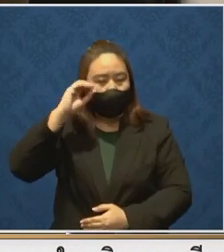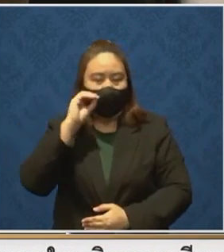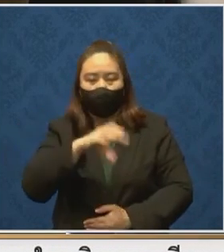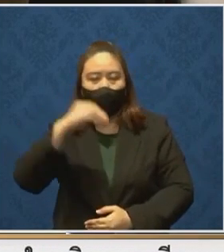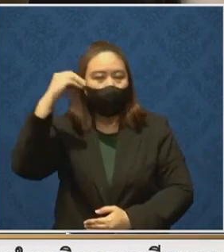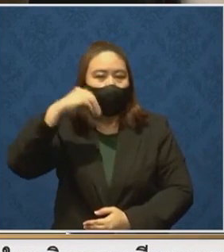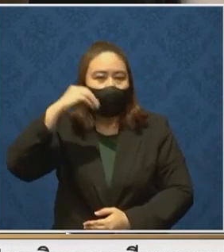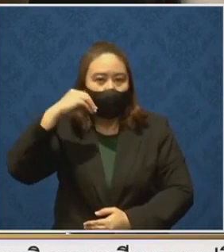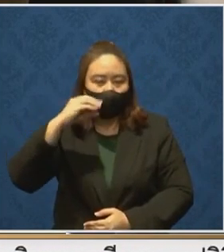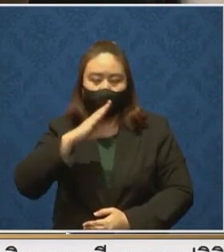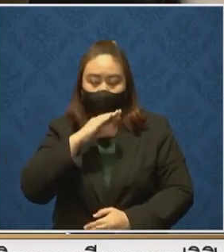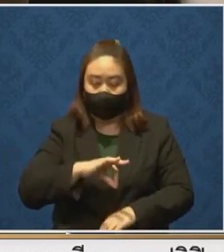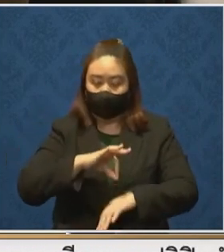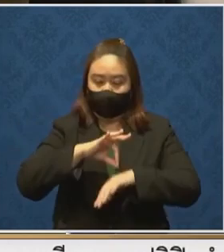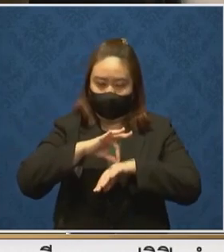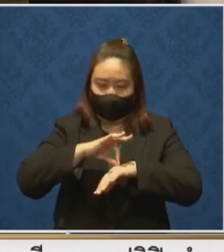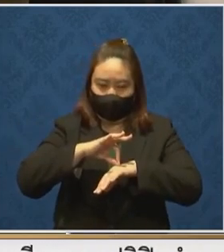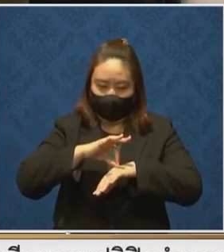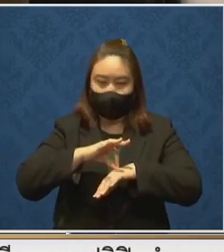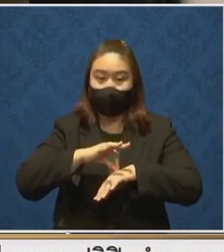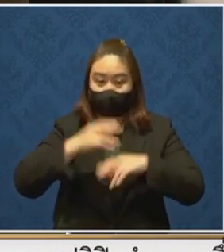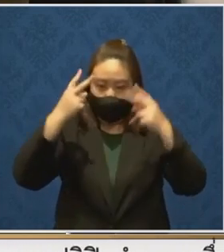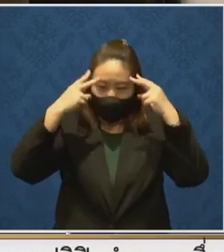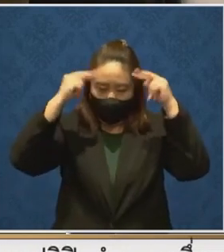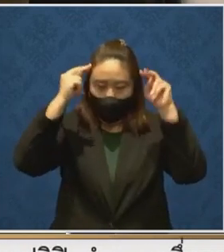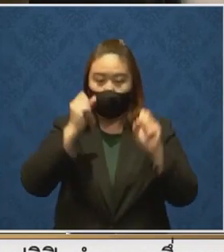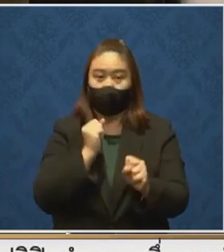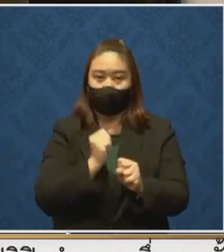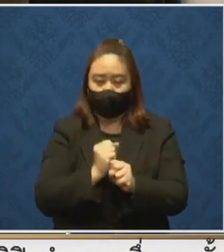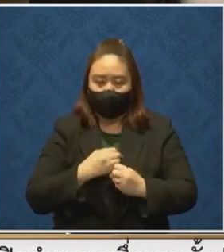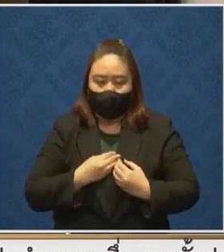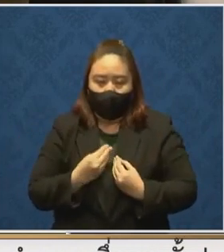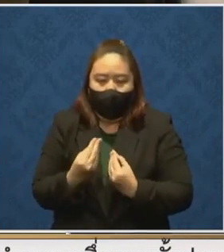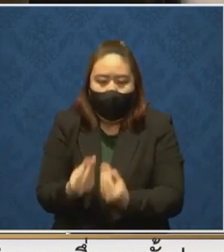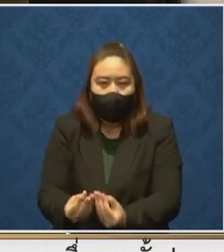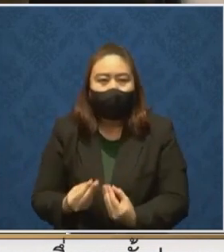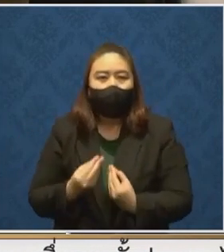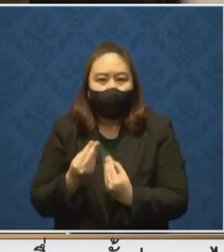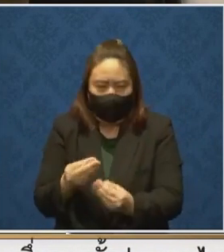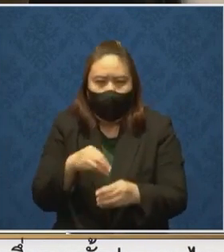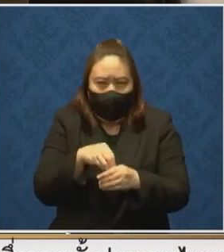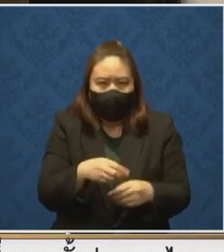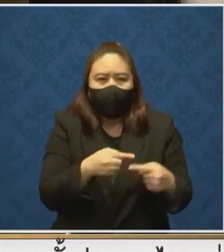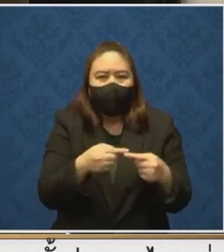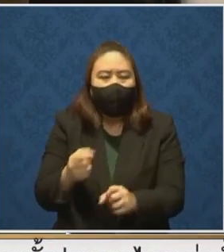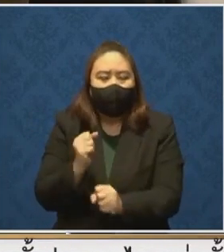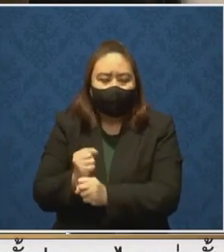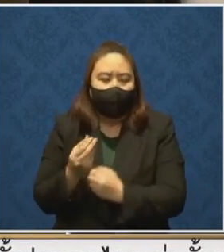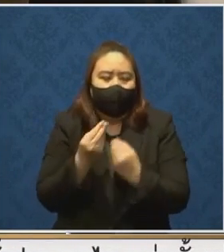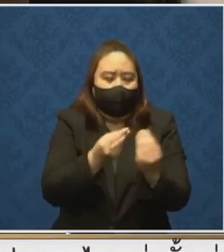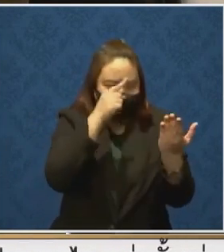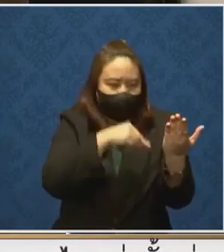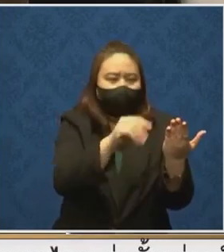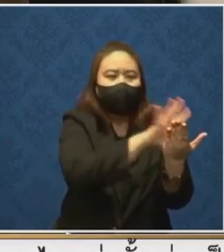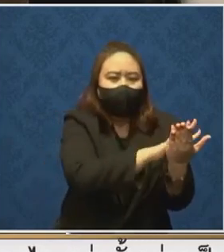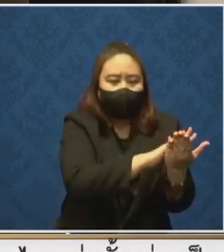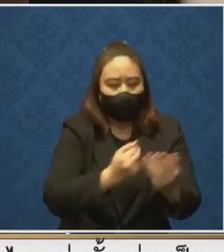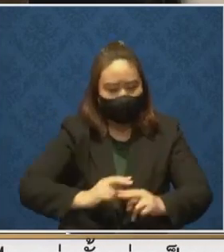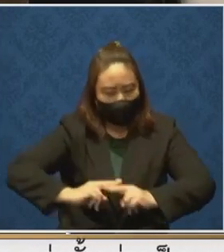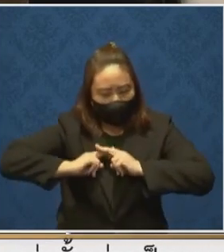้ามาในตำหน่างเี่ยเข้ามาเพอเสียสละที่อยู่เนี่ยก็อยู่เพื่อทำเพื่ประเทศชาติไม่ได้ทำเพอตวเองเลย